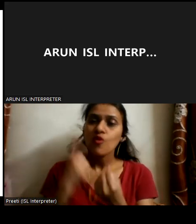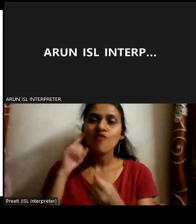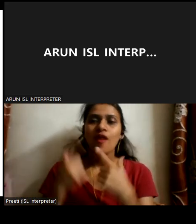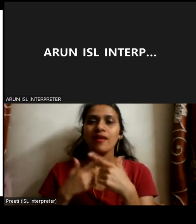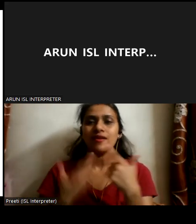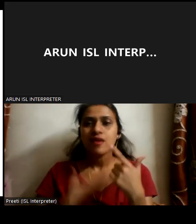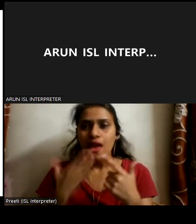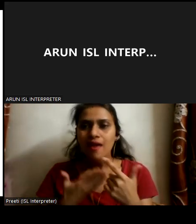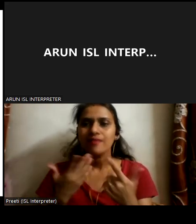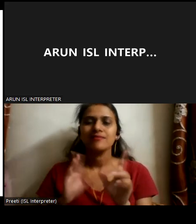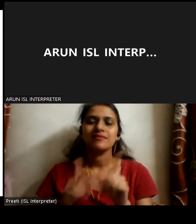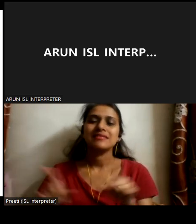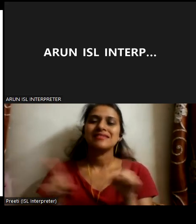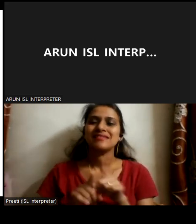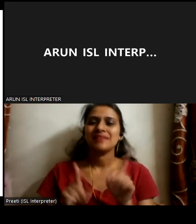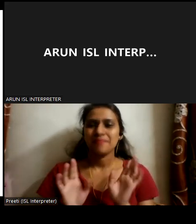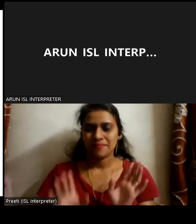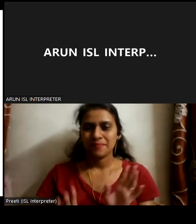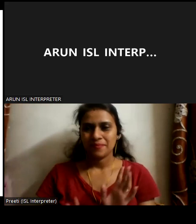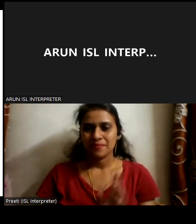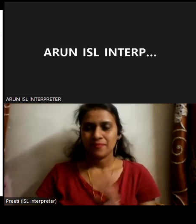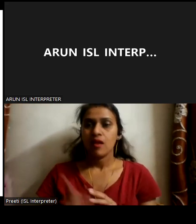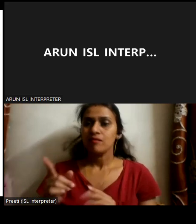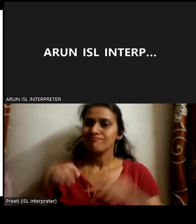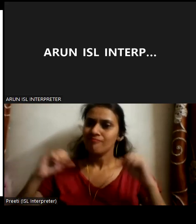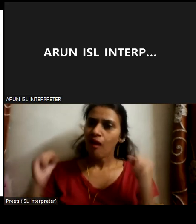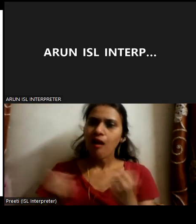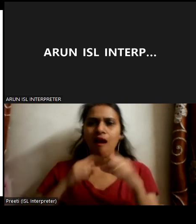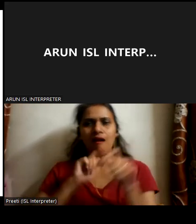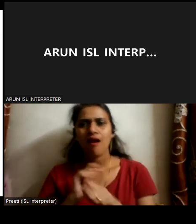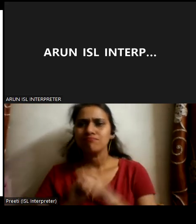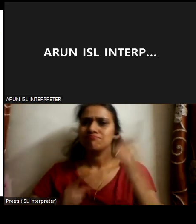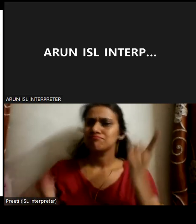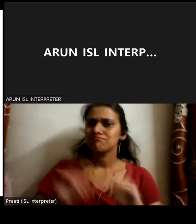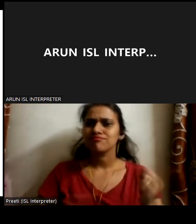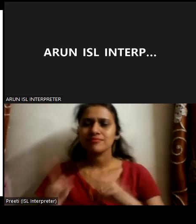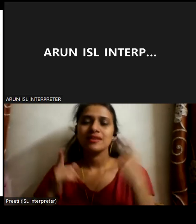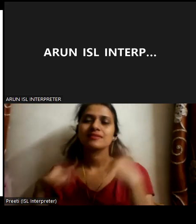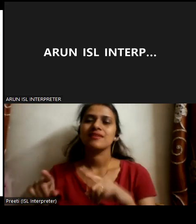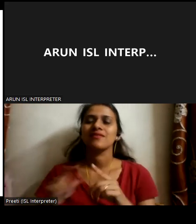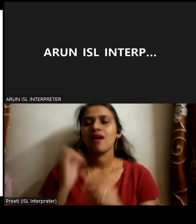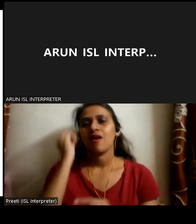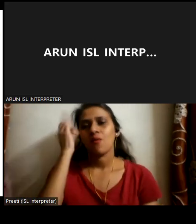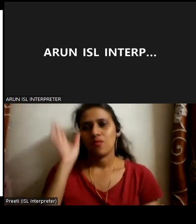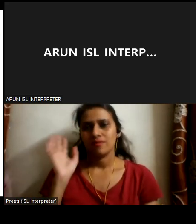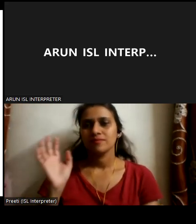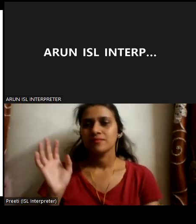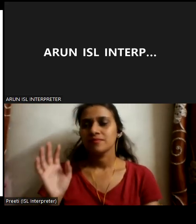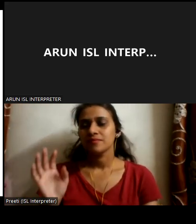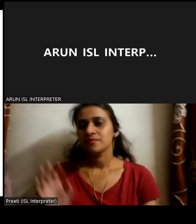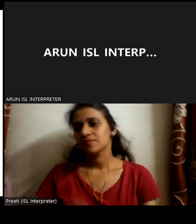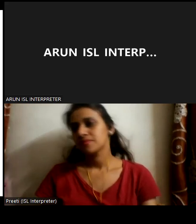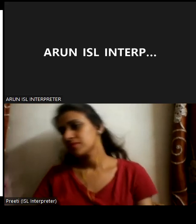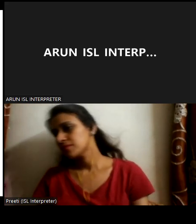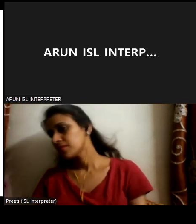then support them in initiating that business activity, scaling it further. ठीक है? तो ये चीज क्लियर रखिएगा कि